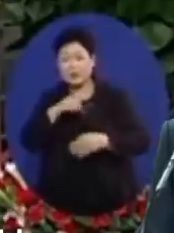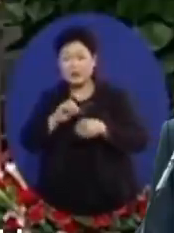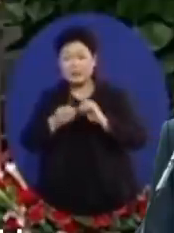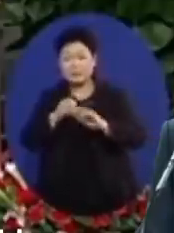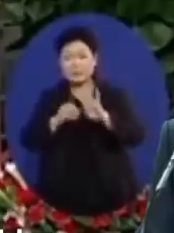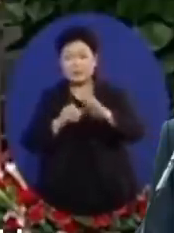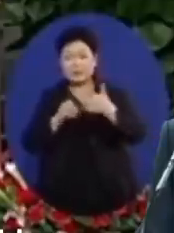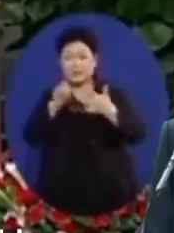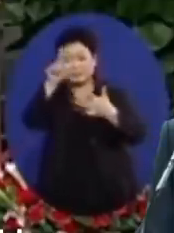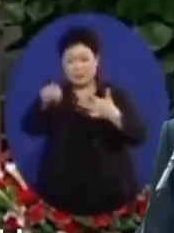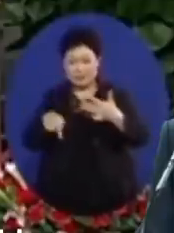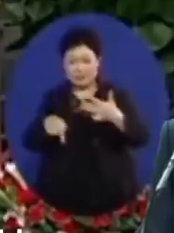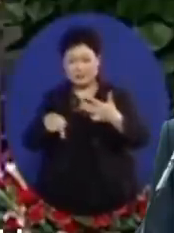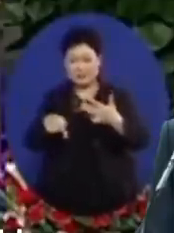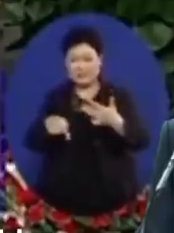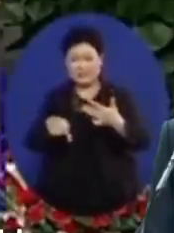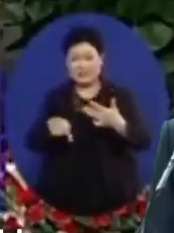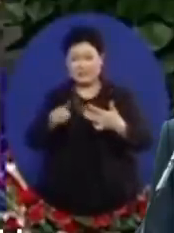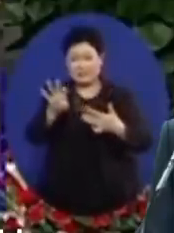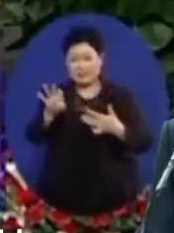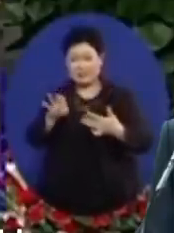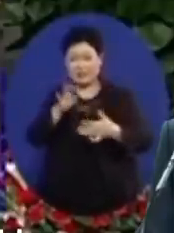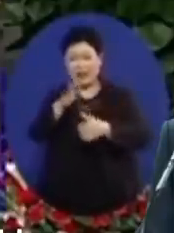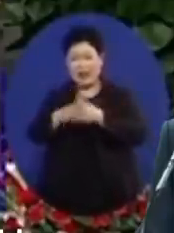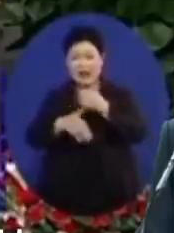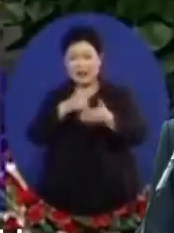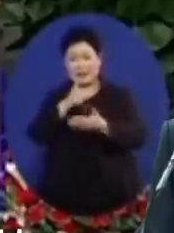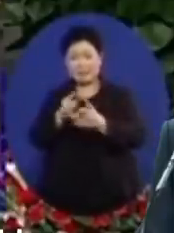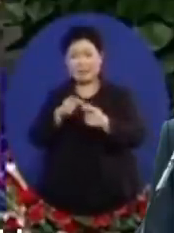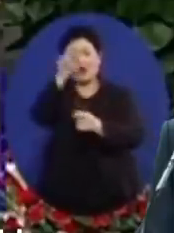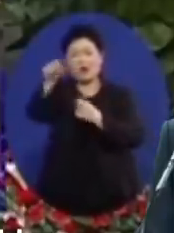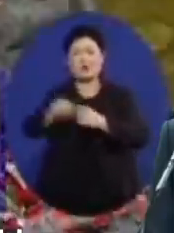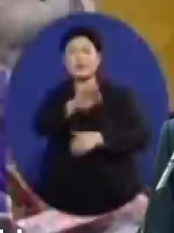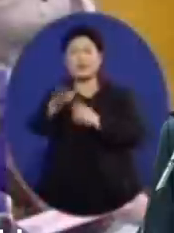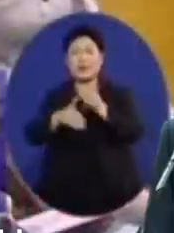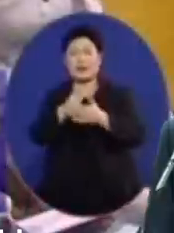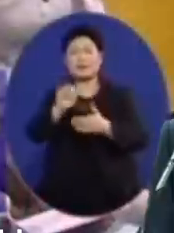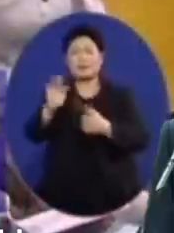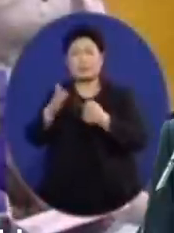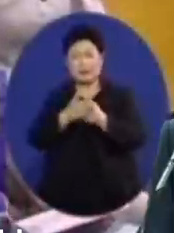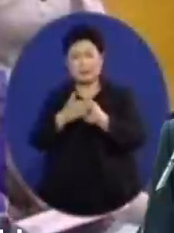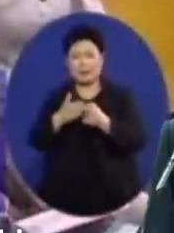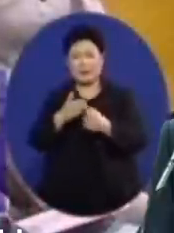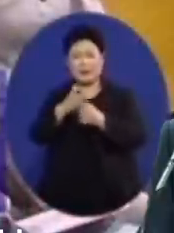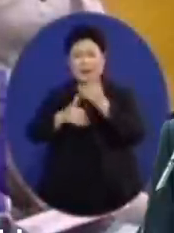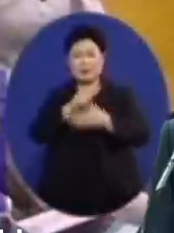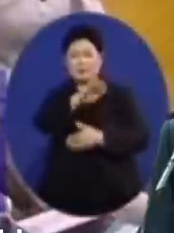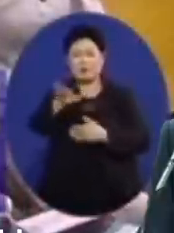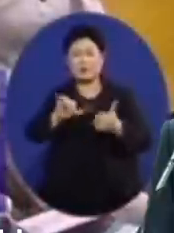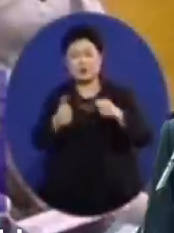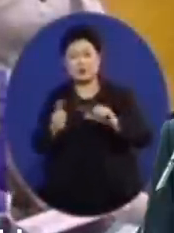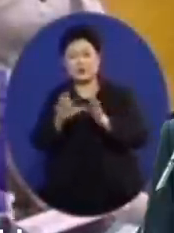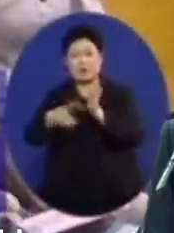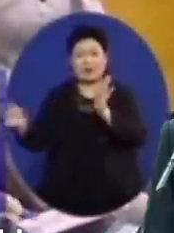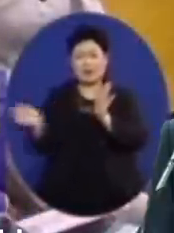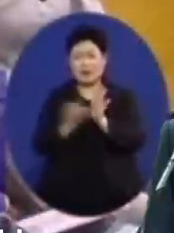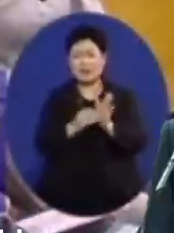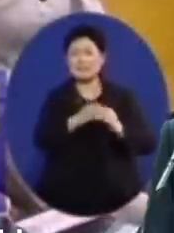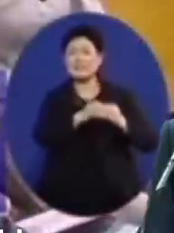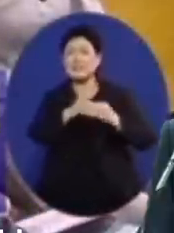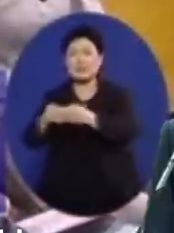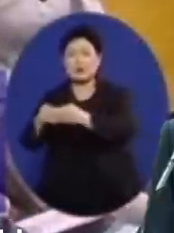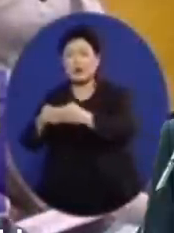14절 한번 같이 읽어보십시다. 이 하나님은 영원히 우리 하나님이시니 그가 우리를 죽을